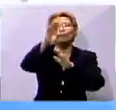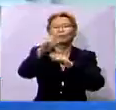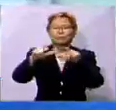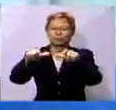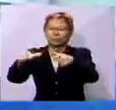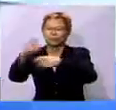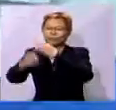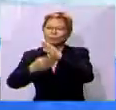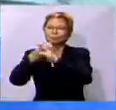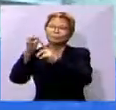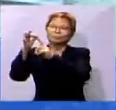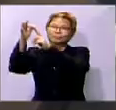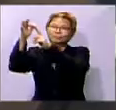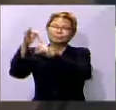putra.